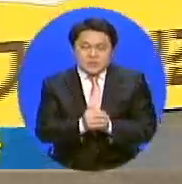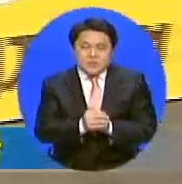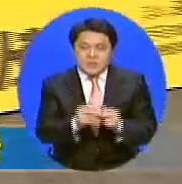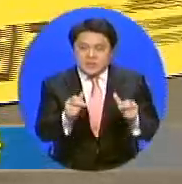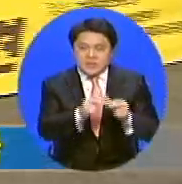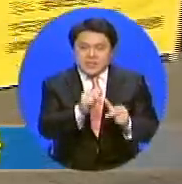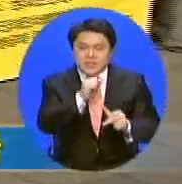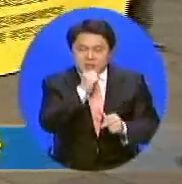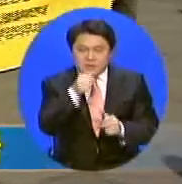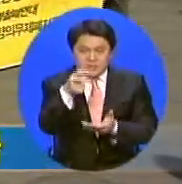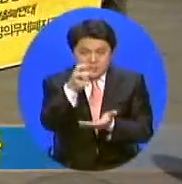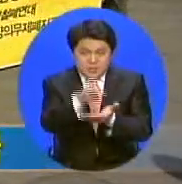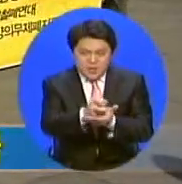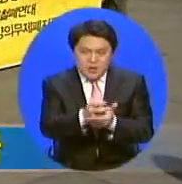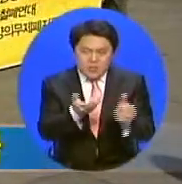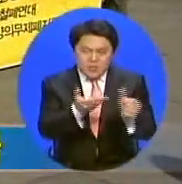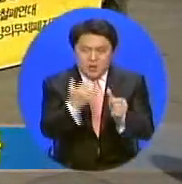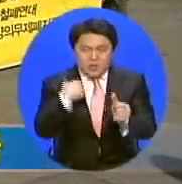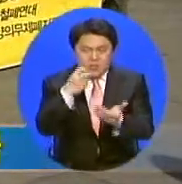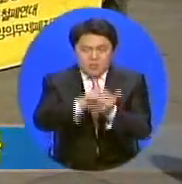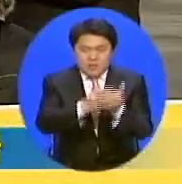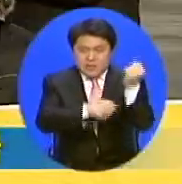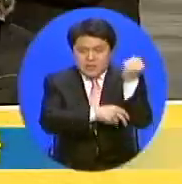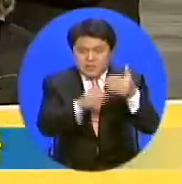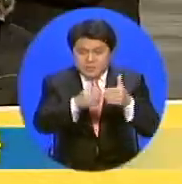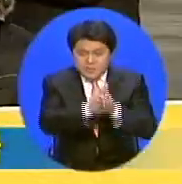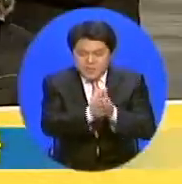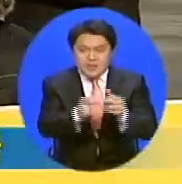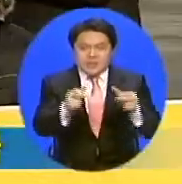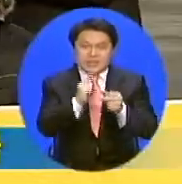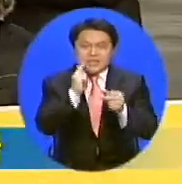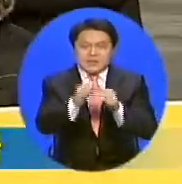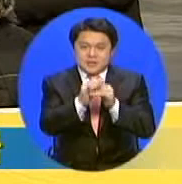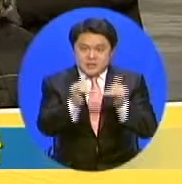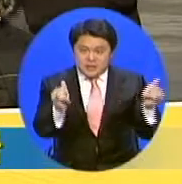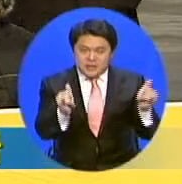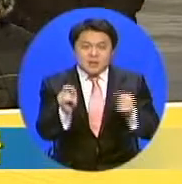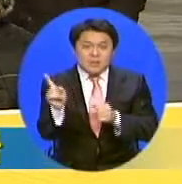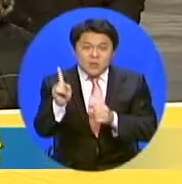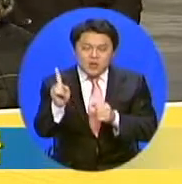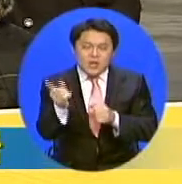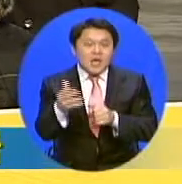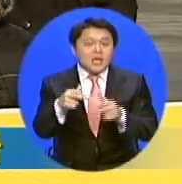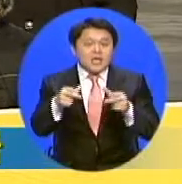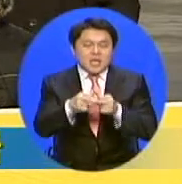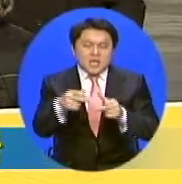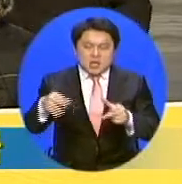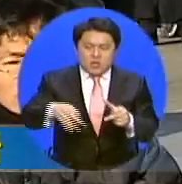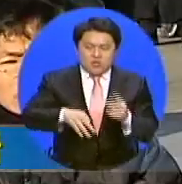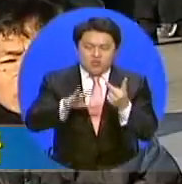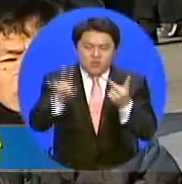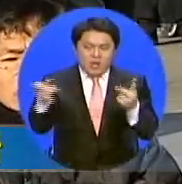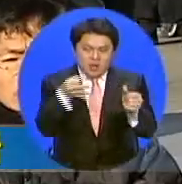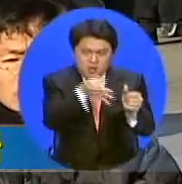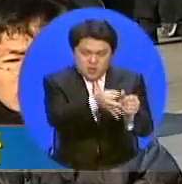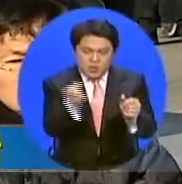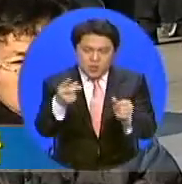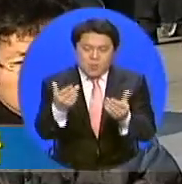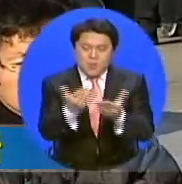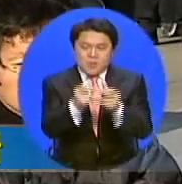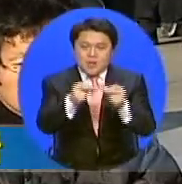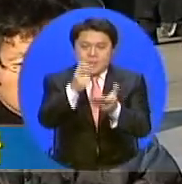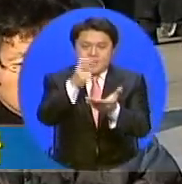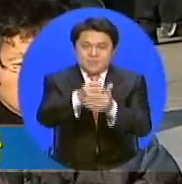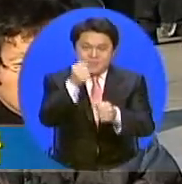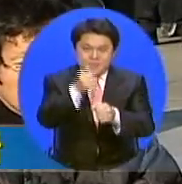장애 등급제와 부양 의무제 기준 폐지, 중증 장애인에게 기존 장애인 연금 2배 지급, 발달 장애인법 제정 등